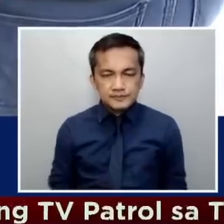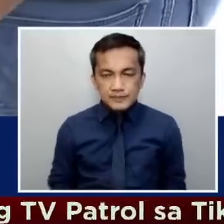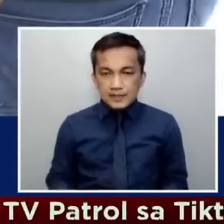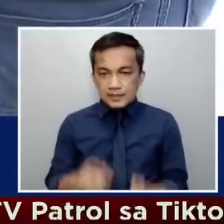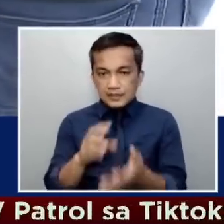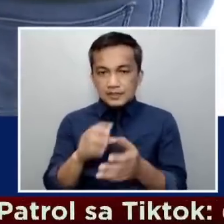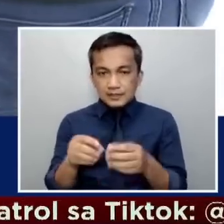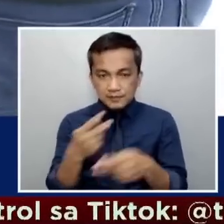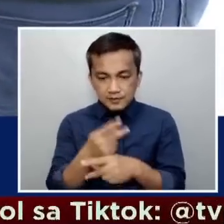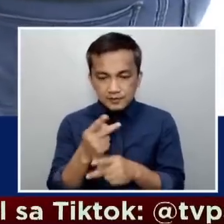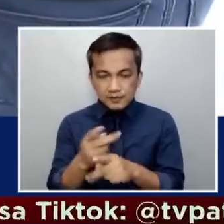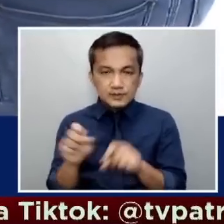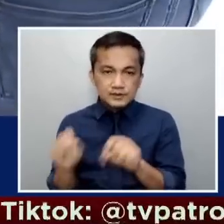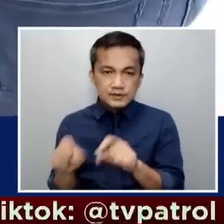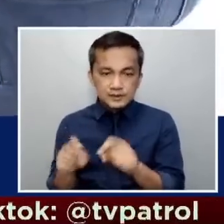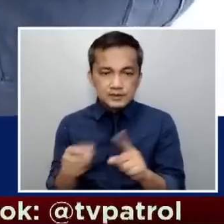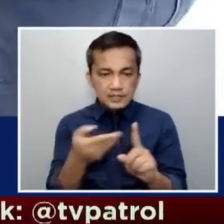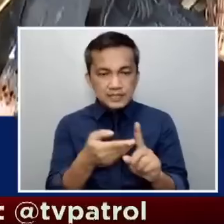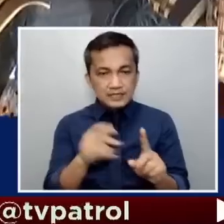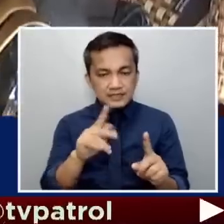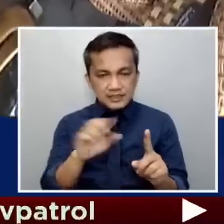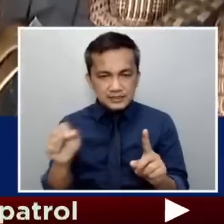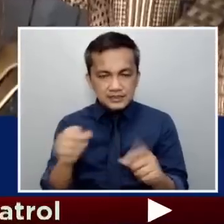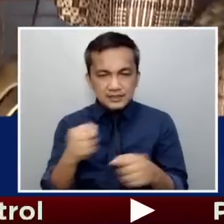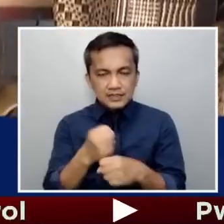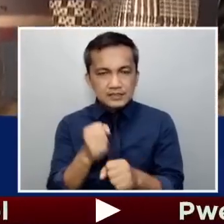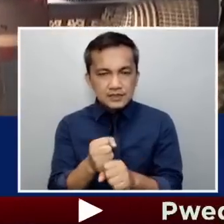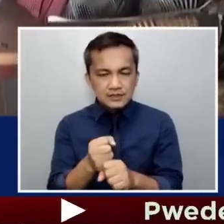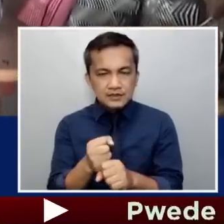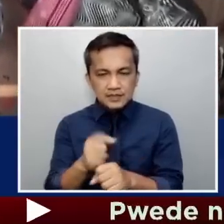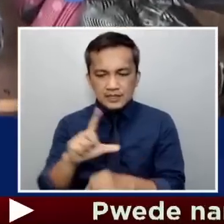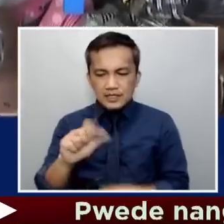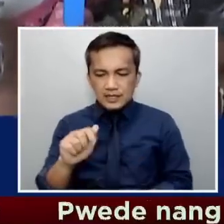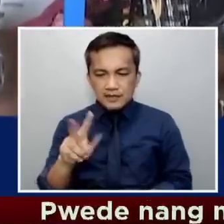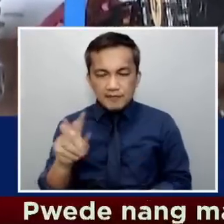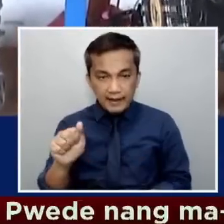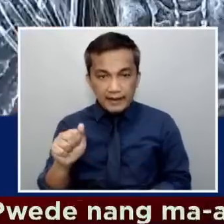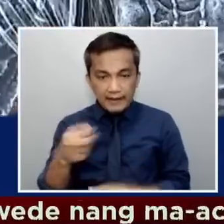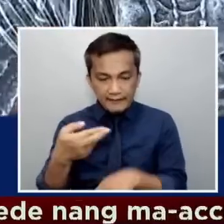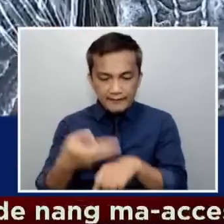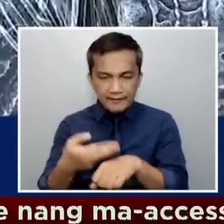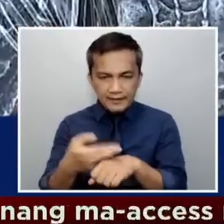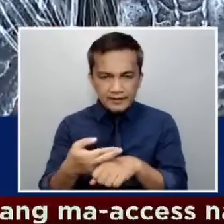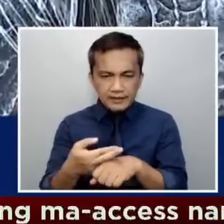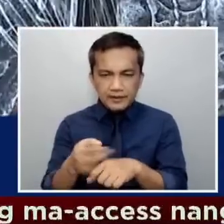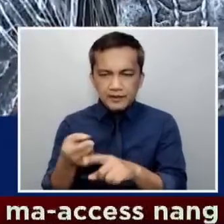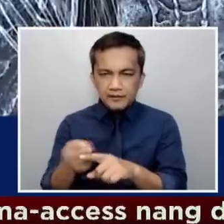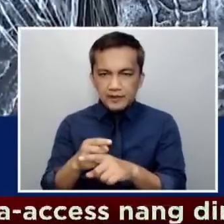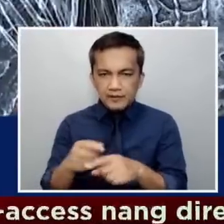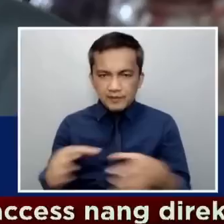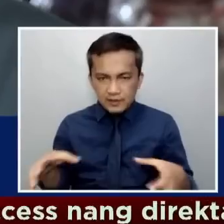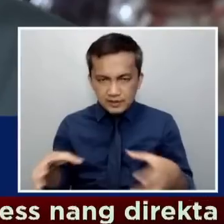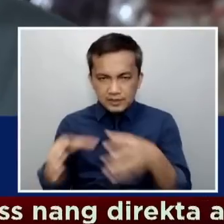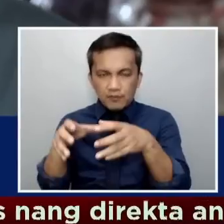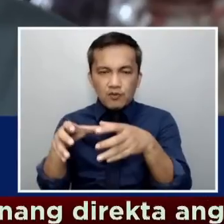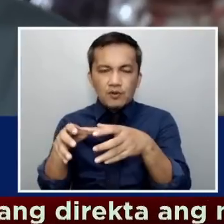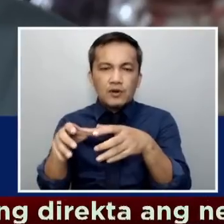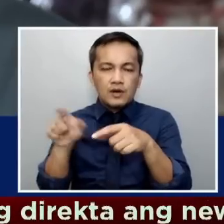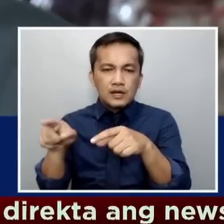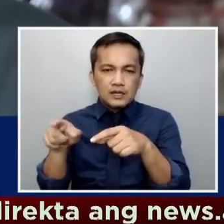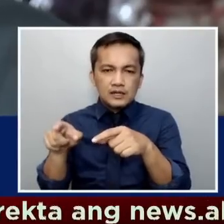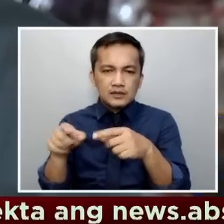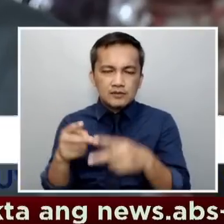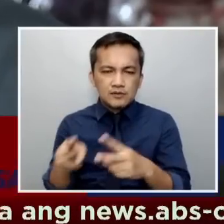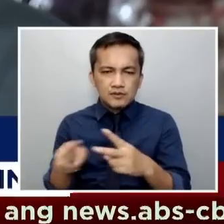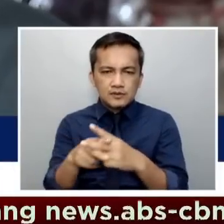produktong binibenta ni Aling Tess ay gawa mismo sa lava rocks mula sa bunganga ng bulkan. Yan po ma'am, mga